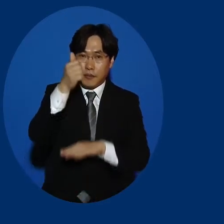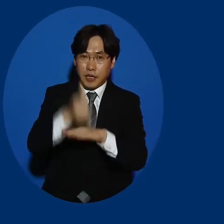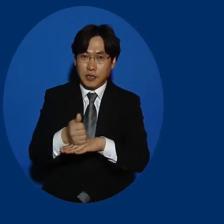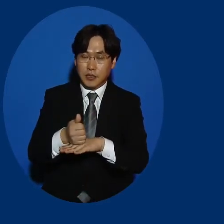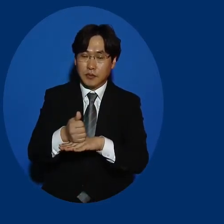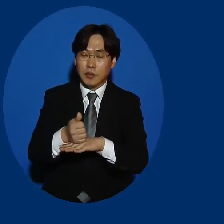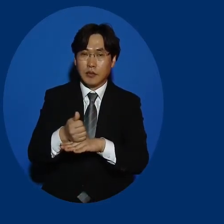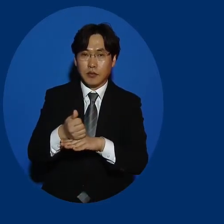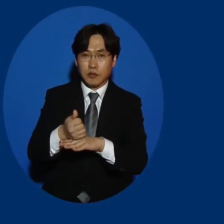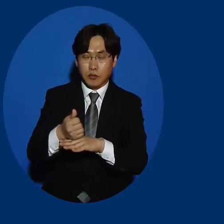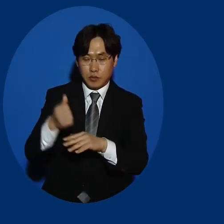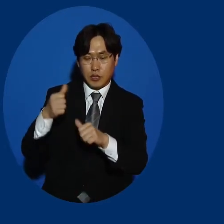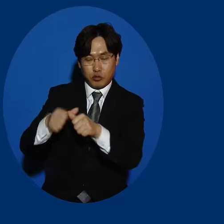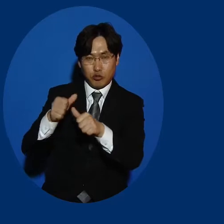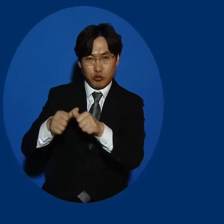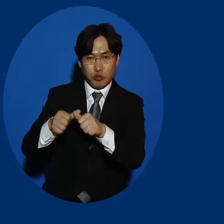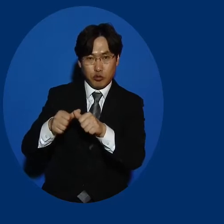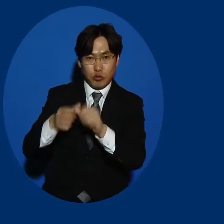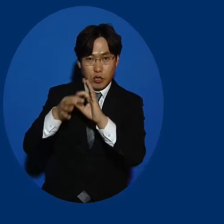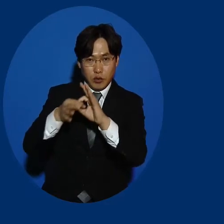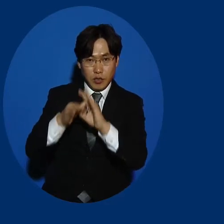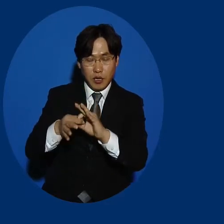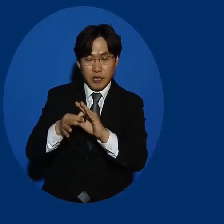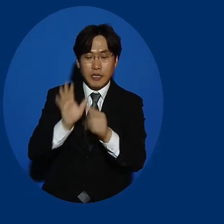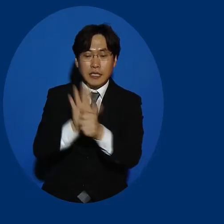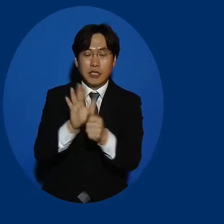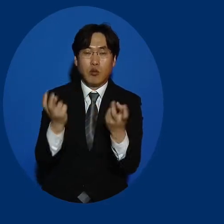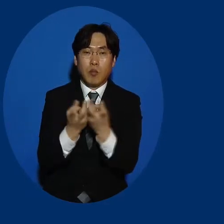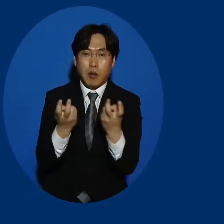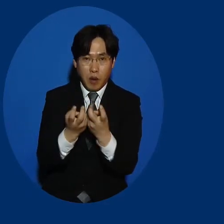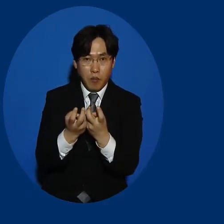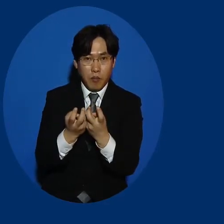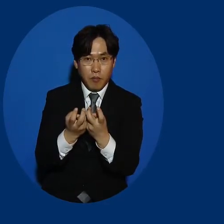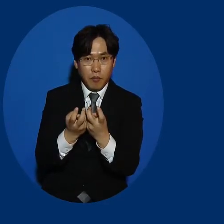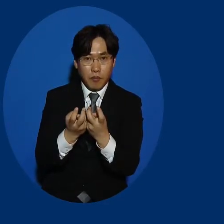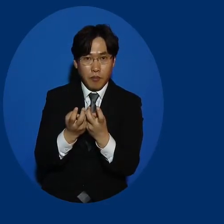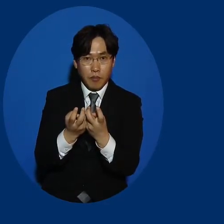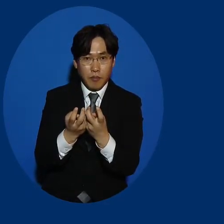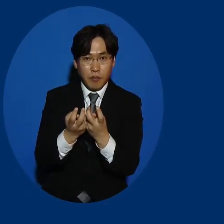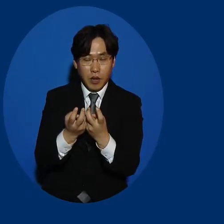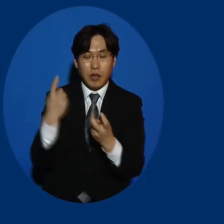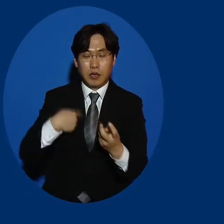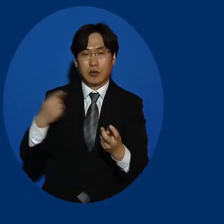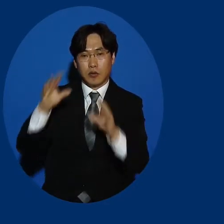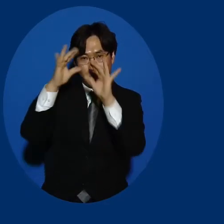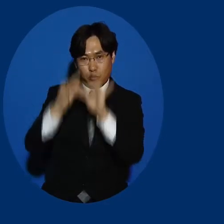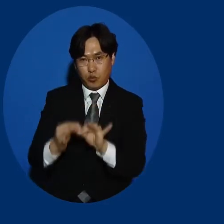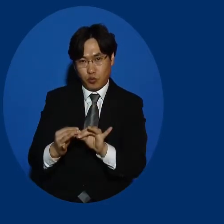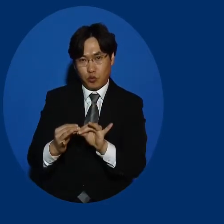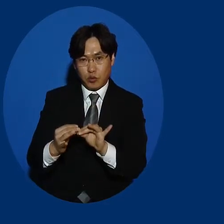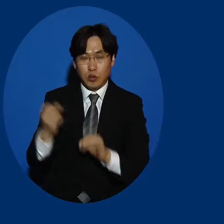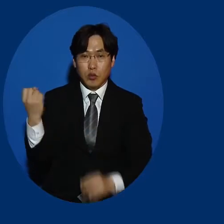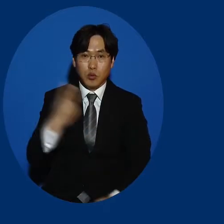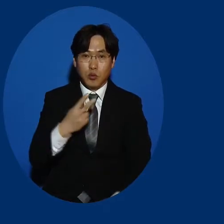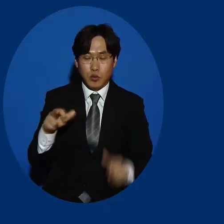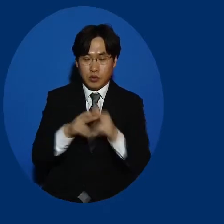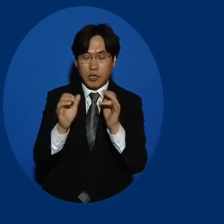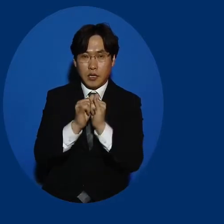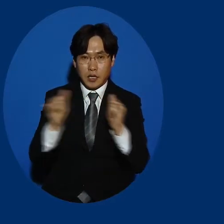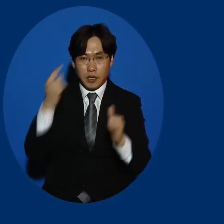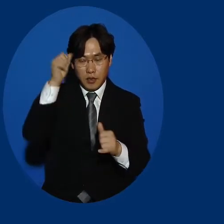제언해 주셨던 그 장애인 평생교육 지원 방향에 대한 말씀에는 전적으로 동의하는 바입니다. 특히 이제